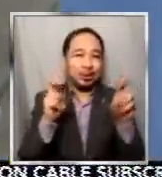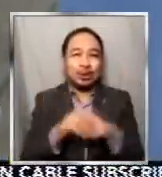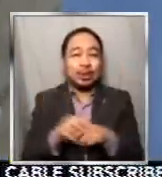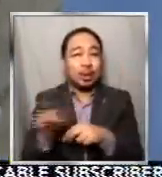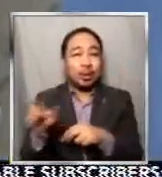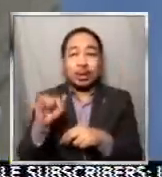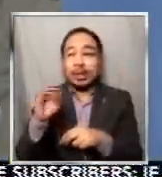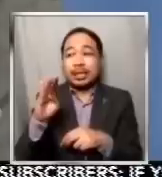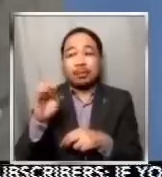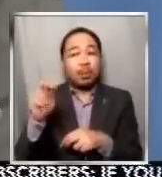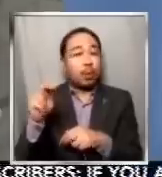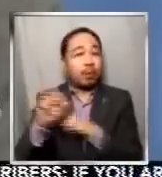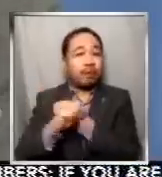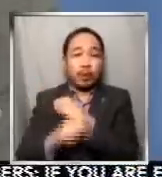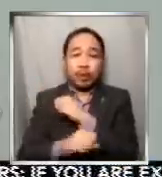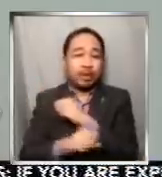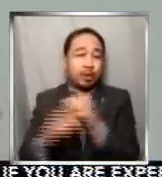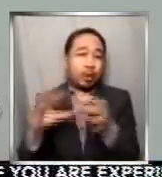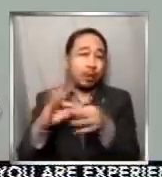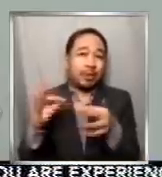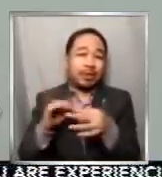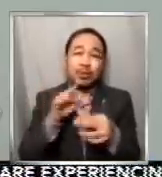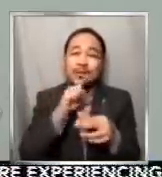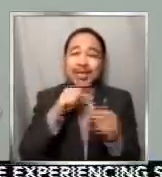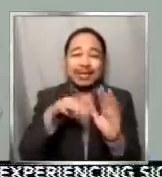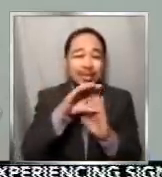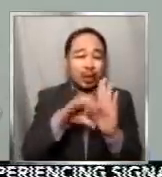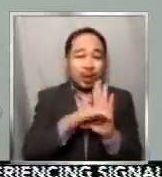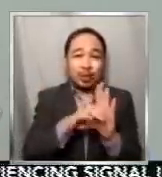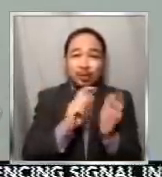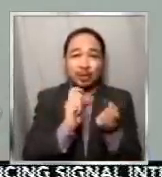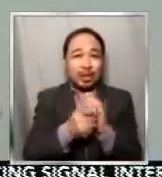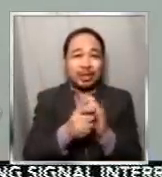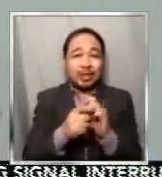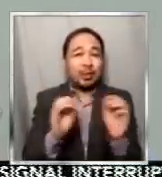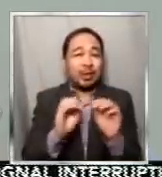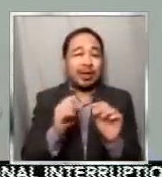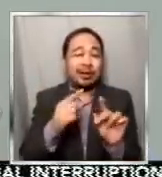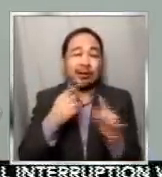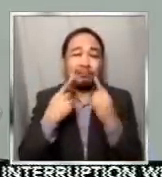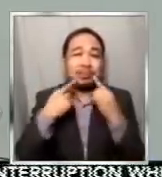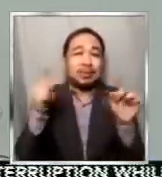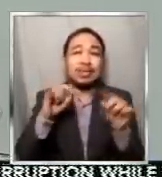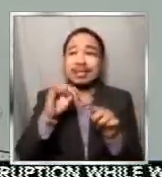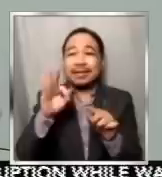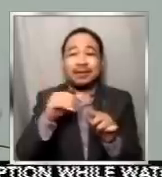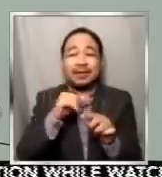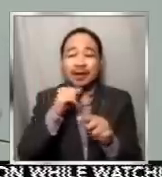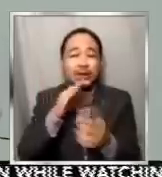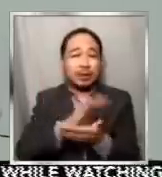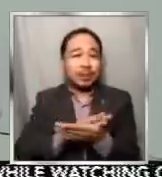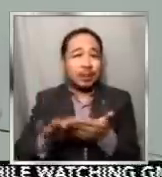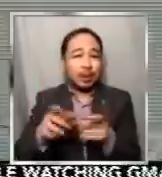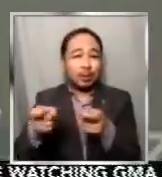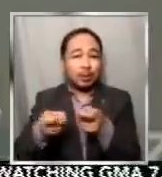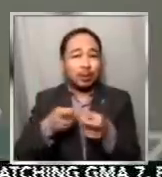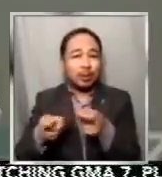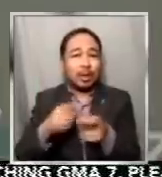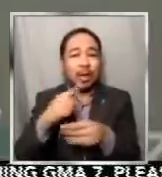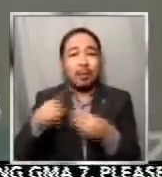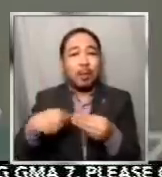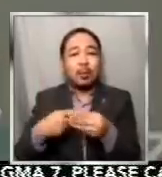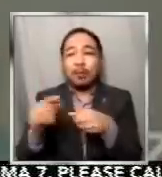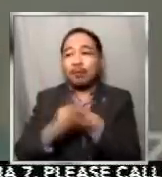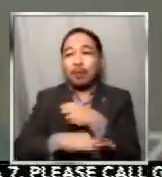Foundation, walang mararating ang tsa-tsa kung hindi maayos ang regulasyon ng gobyerno sa foreign direct investments. So, hindi